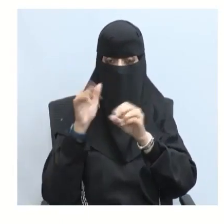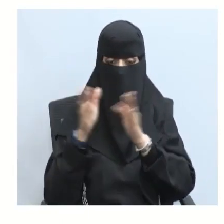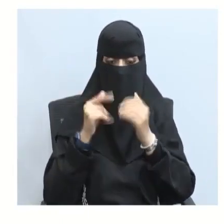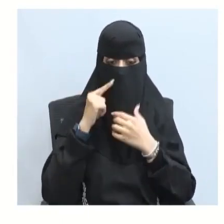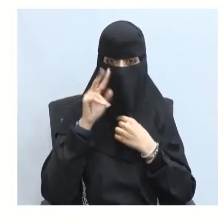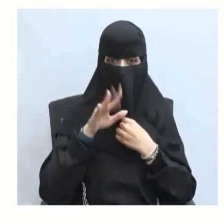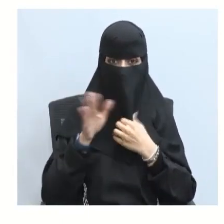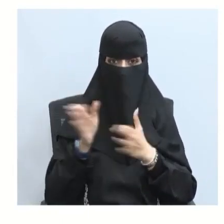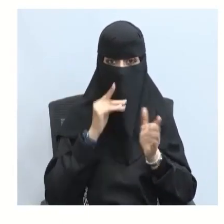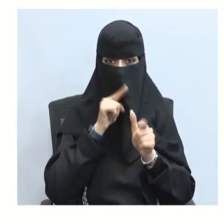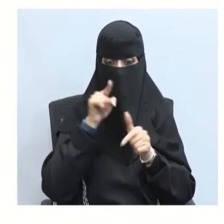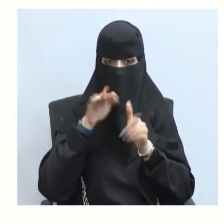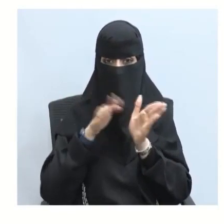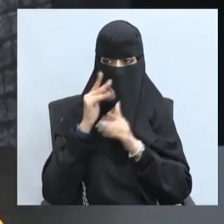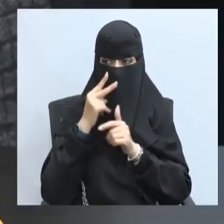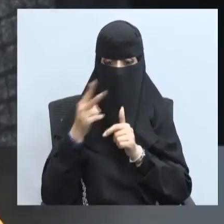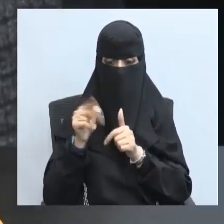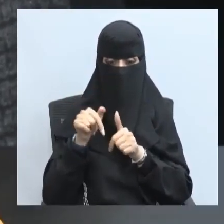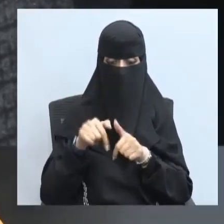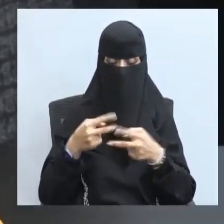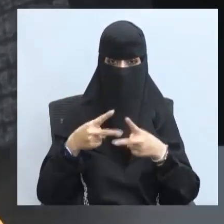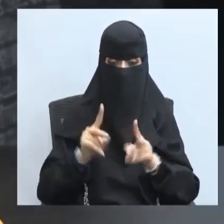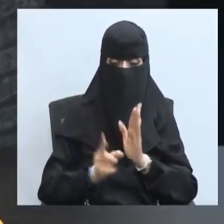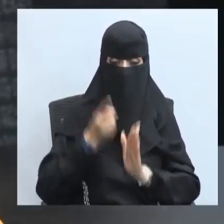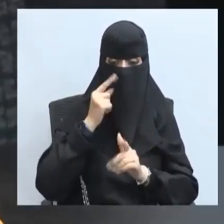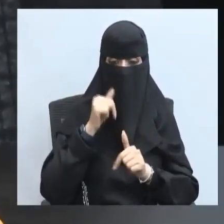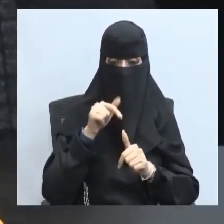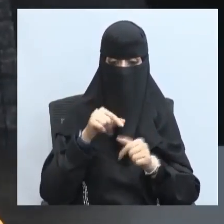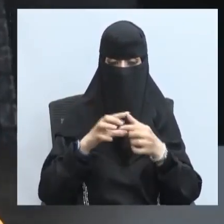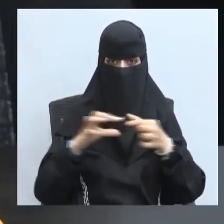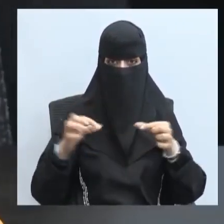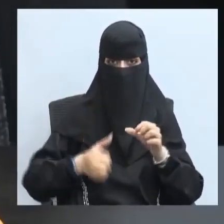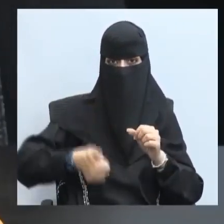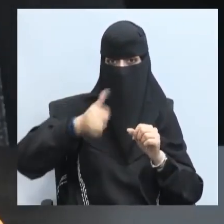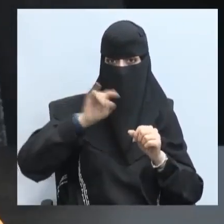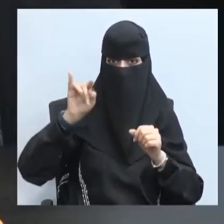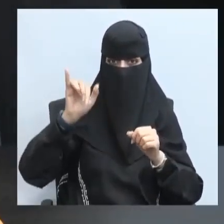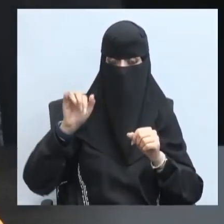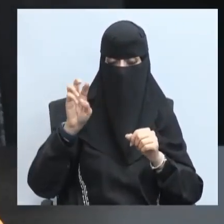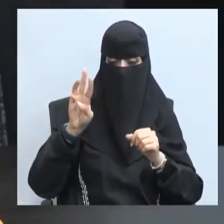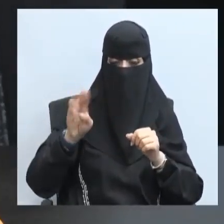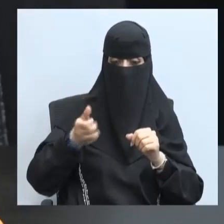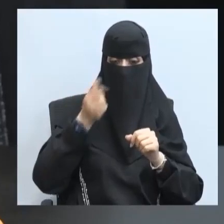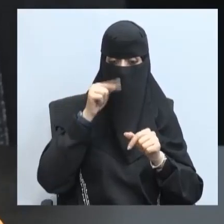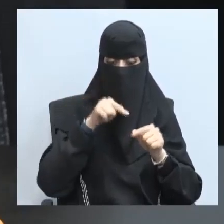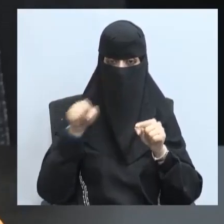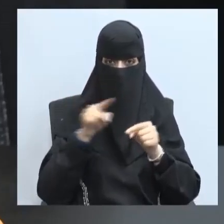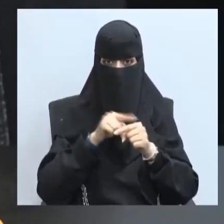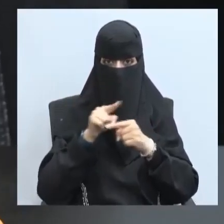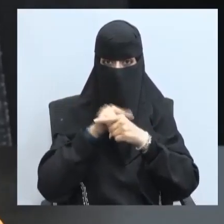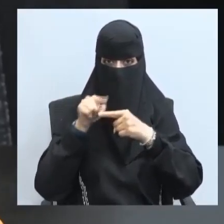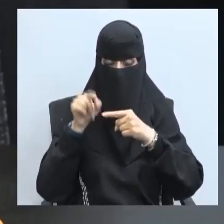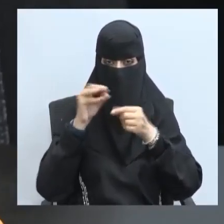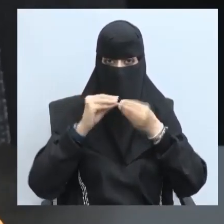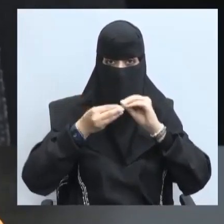ادنى لدينا هنا لا لاحظ معي فلنبدا في الايثان لاحظ معي هنا لدي ذرتي كربون